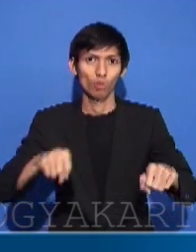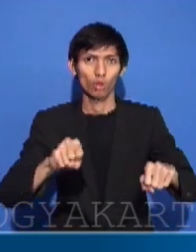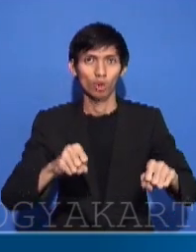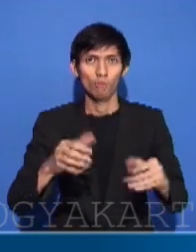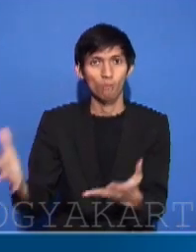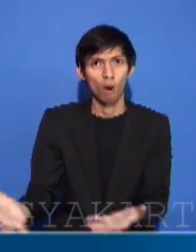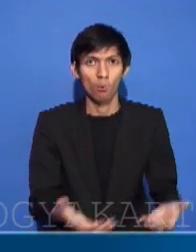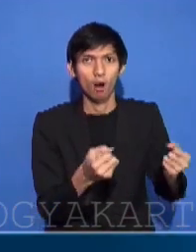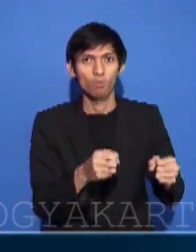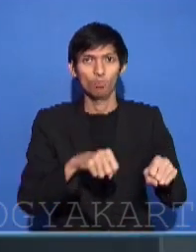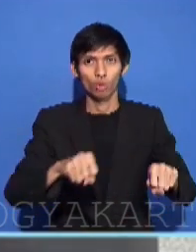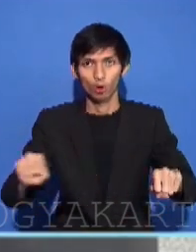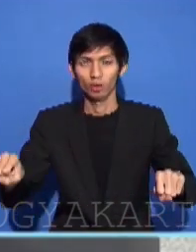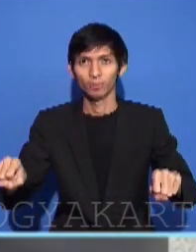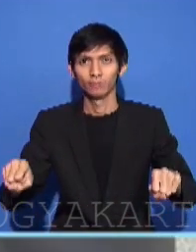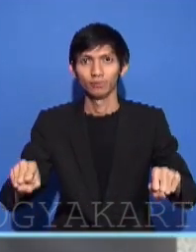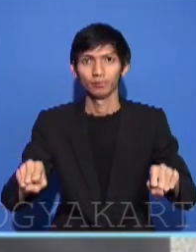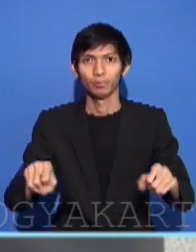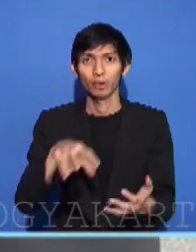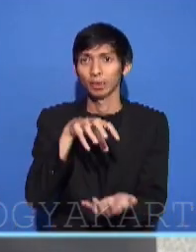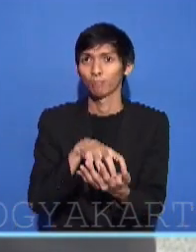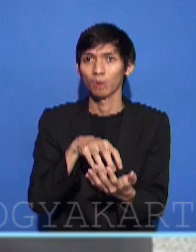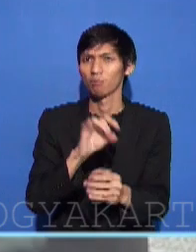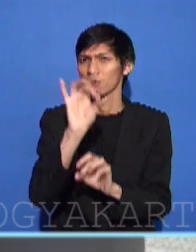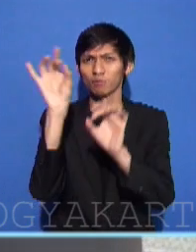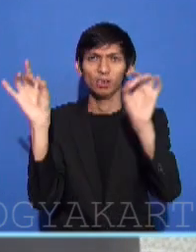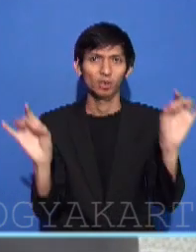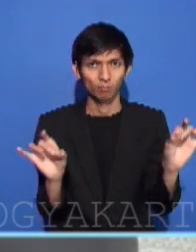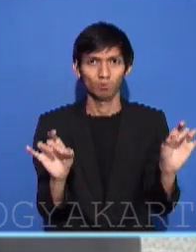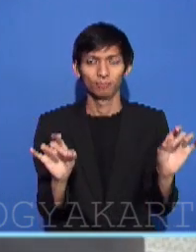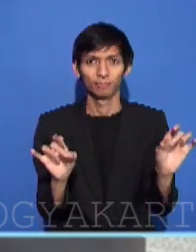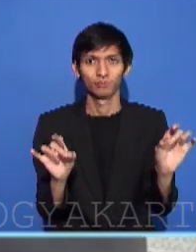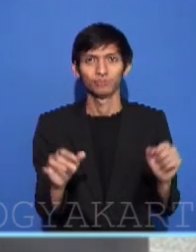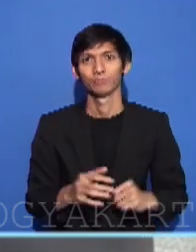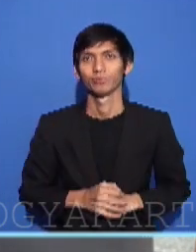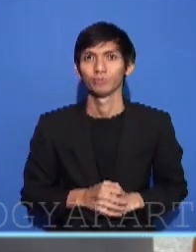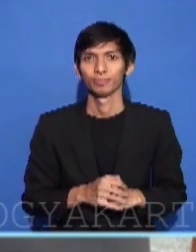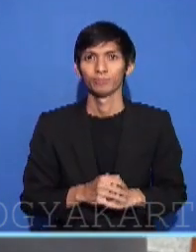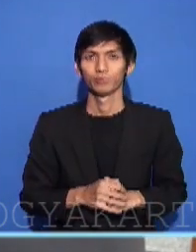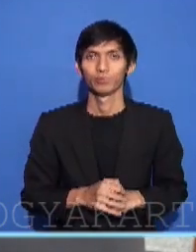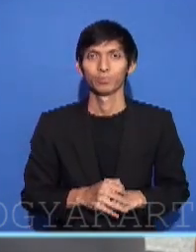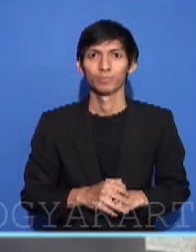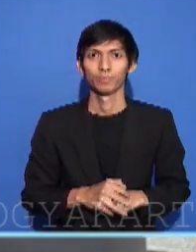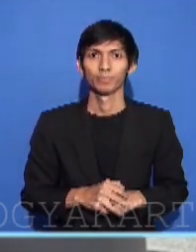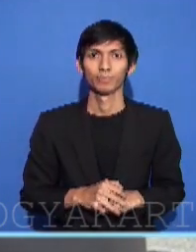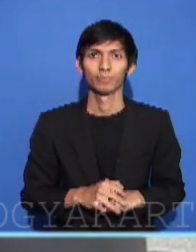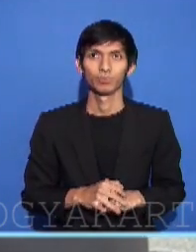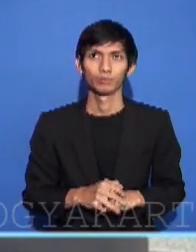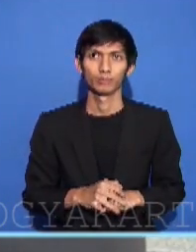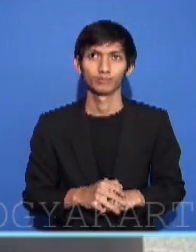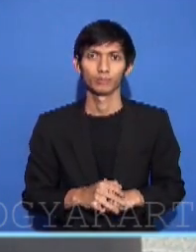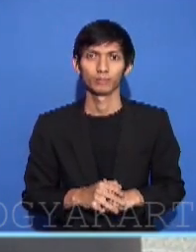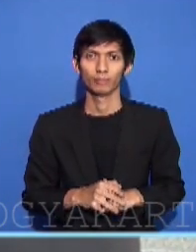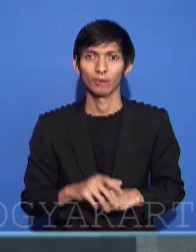hasil kejahatan tersebut. Masalah lokasinya bisa di mana saja, itu memang ada stiker dan lain-lain lah ya. Intinya